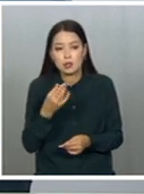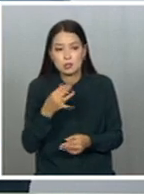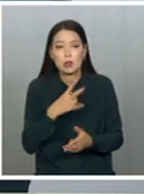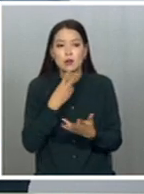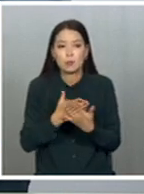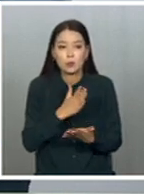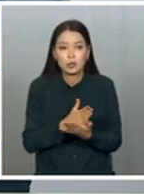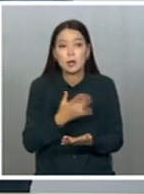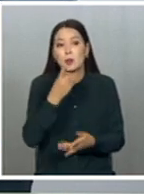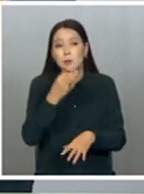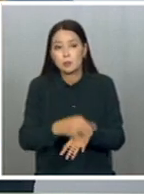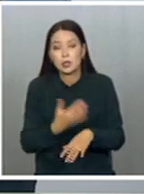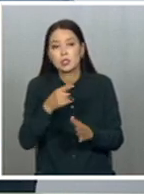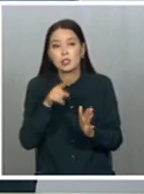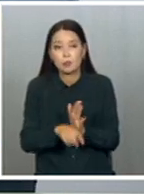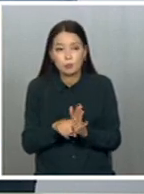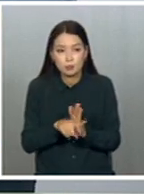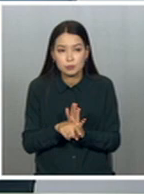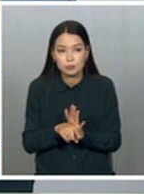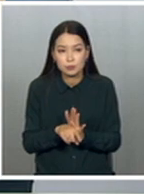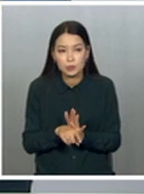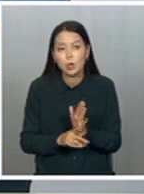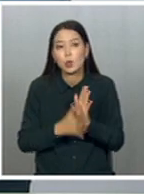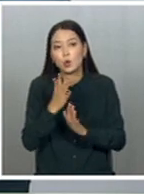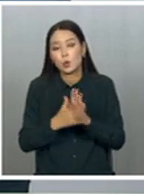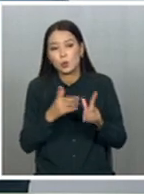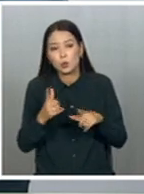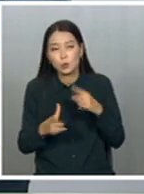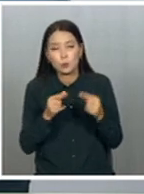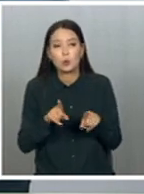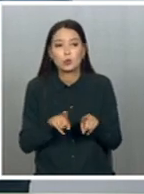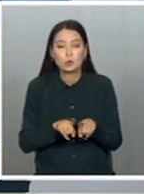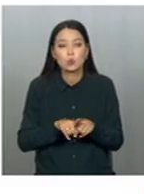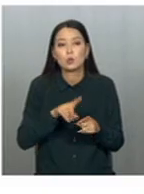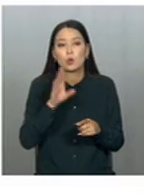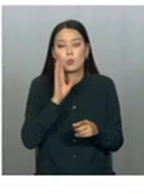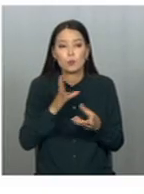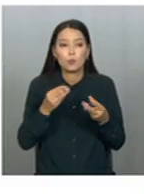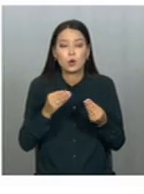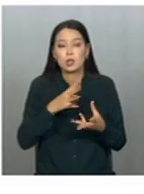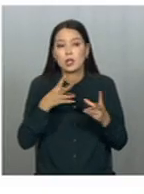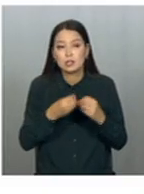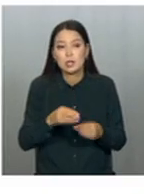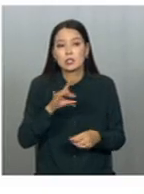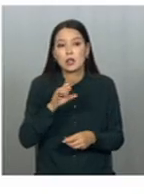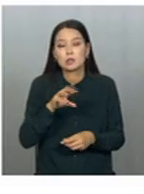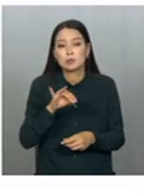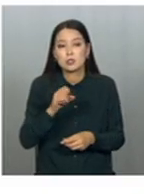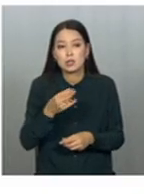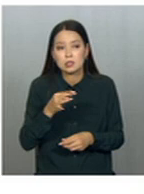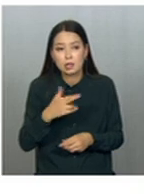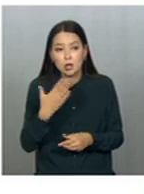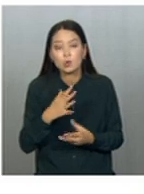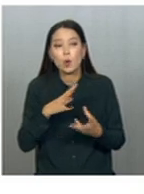де 1 сағаттың ішінде өсімдіктің бола суды буландыруы нәтижесінде түзілген өнім, ол транспирацияның